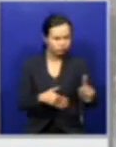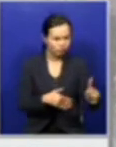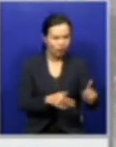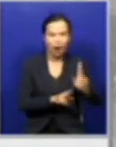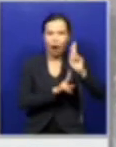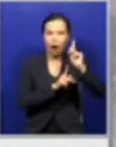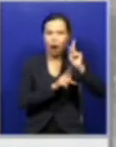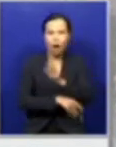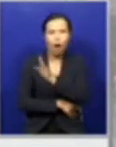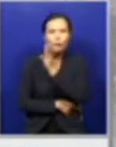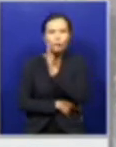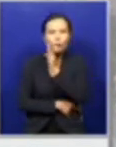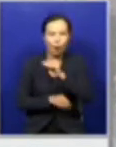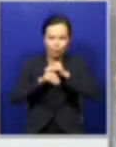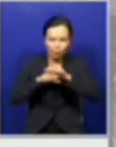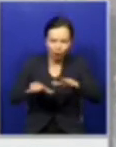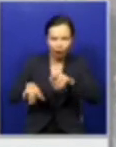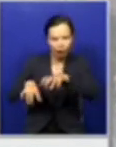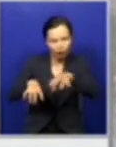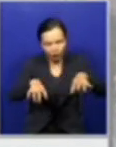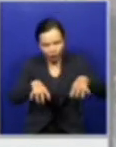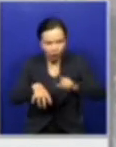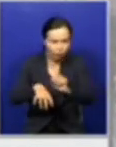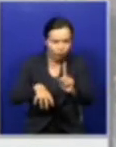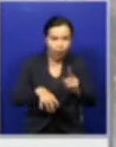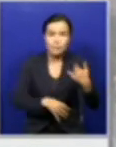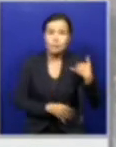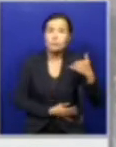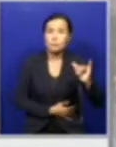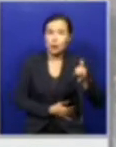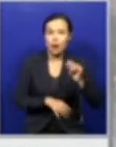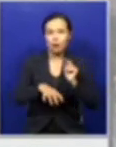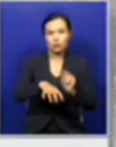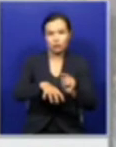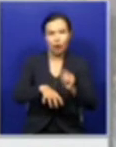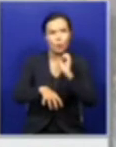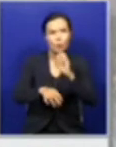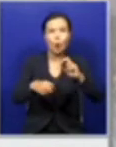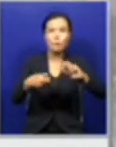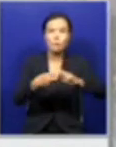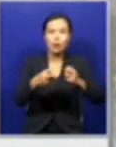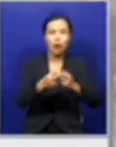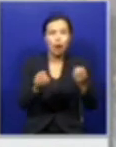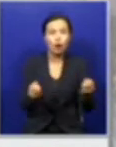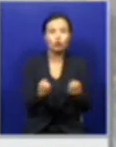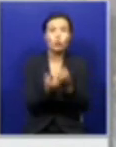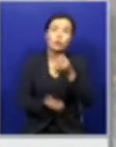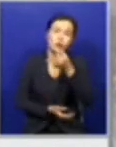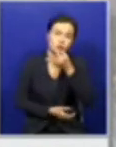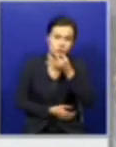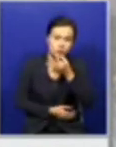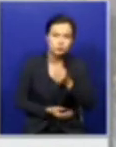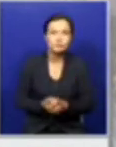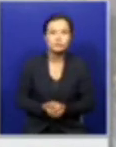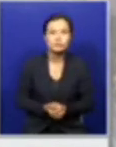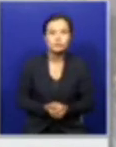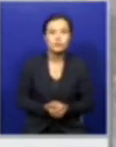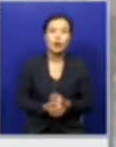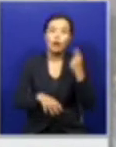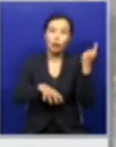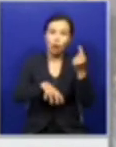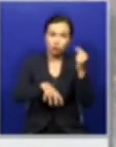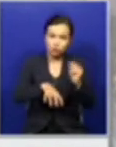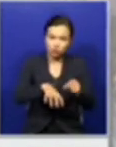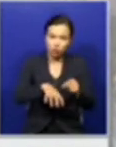ไปว่าอยู่ที่นั่นที่นี่บางครั้งสถานที่ที่บอกไปกระทบกระเทือนอาชีพของเขาเช่นเป็นสถานที่ท่องเที่ยวค